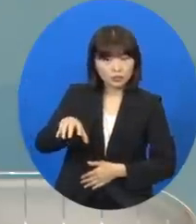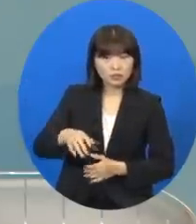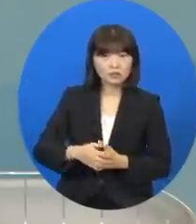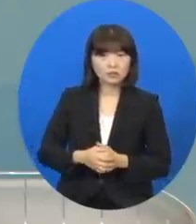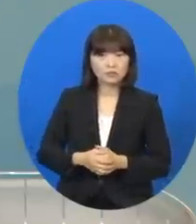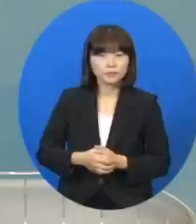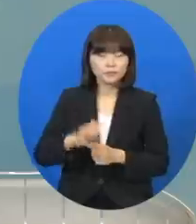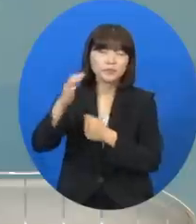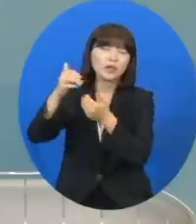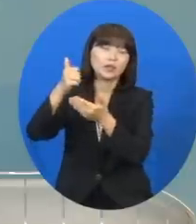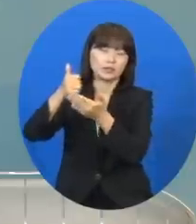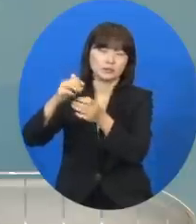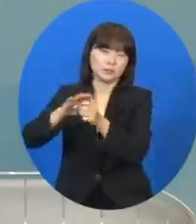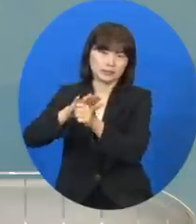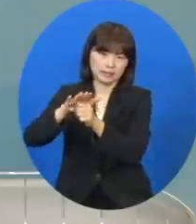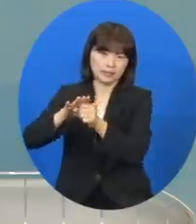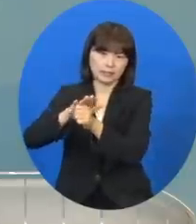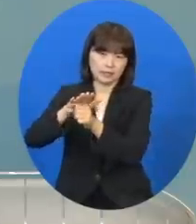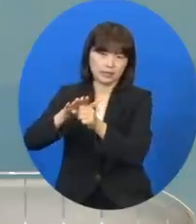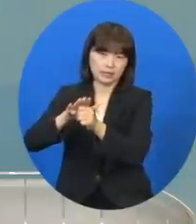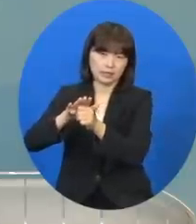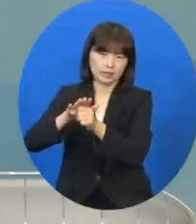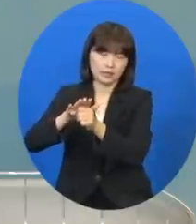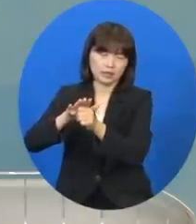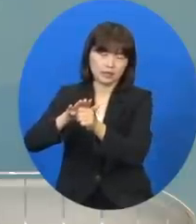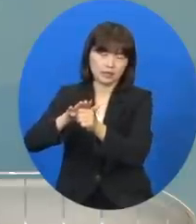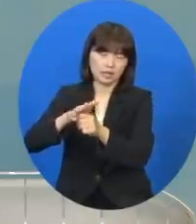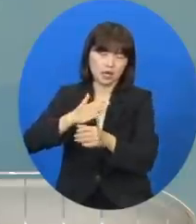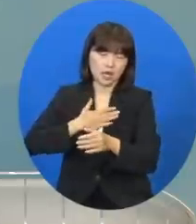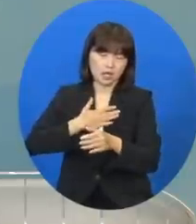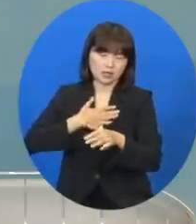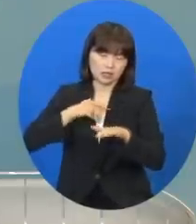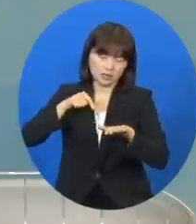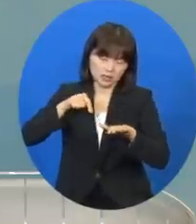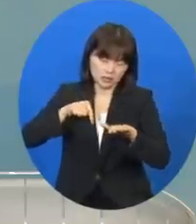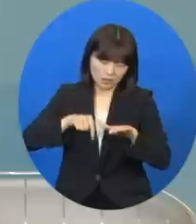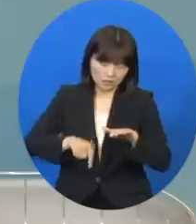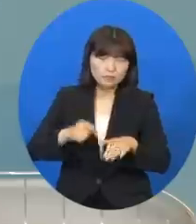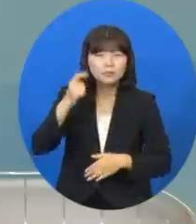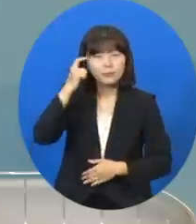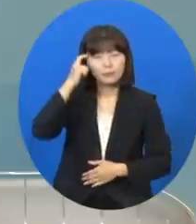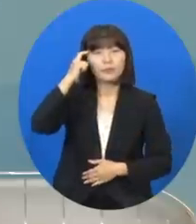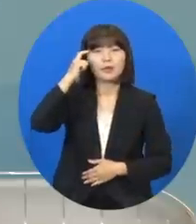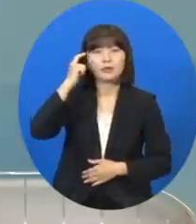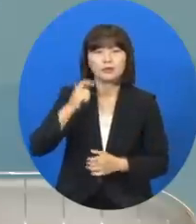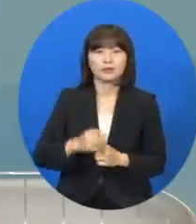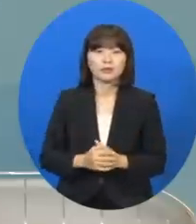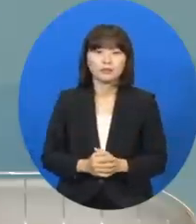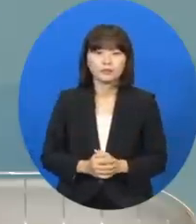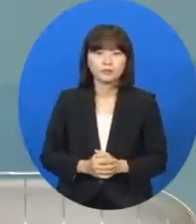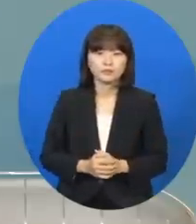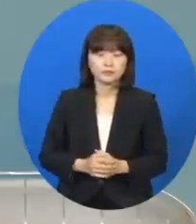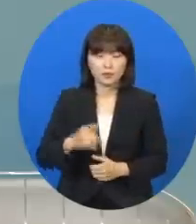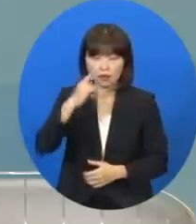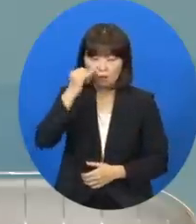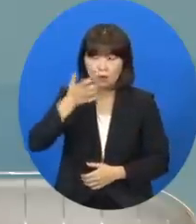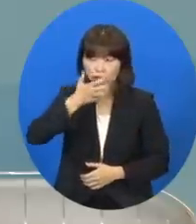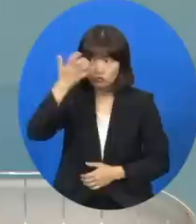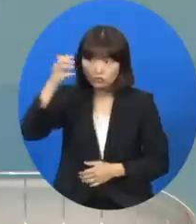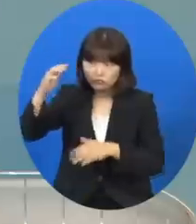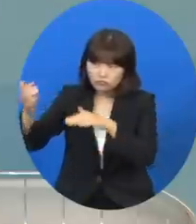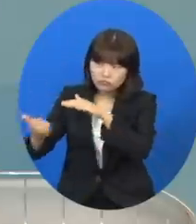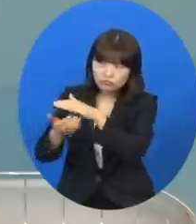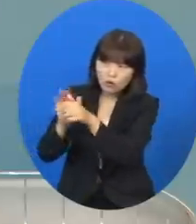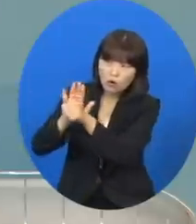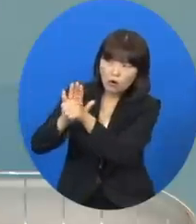이 하나님의 사랑을 가슴 깊이 깨달은 거예요. 엄마의 꿈도 이루어지지